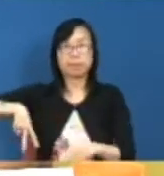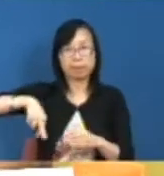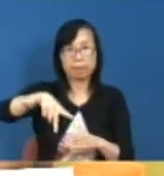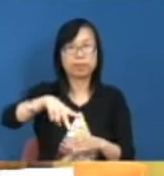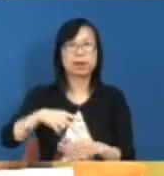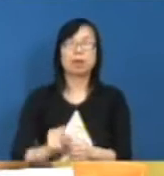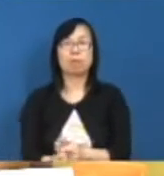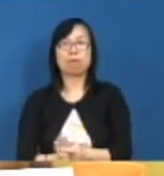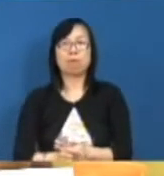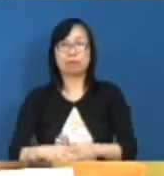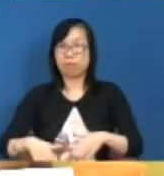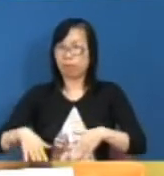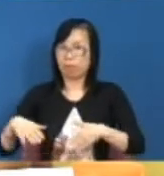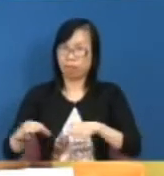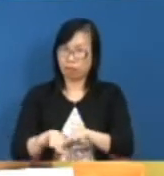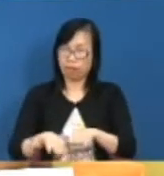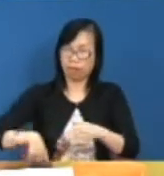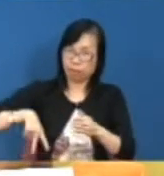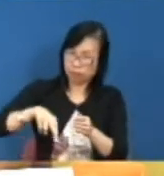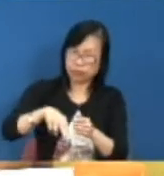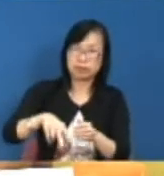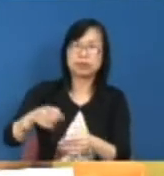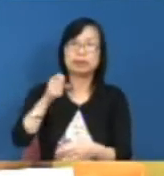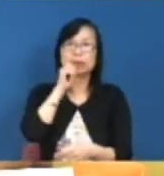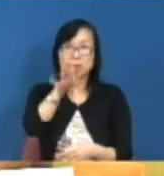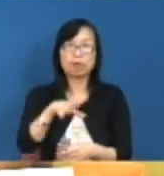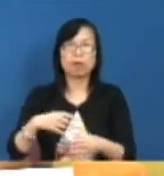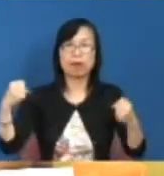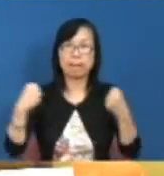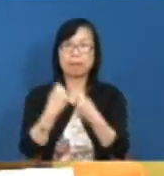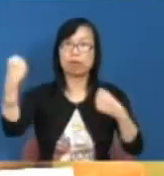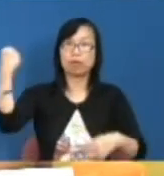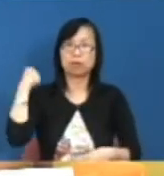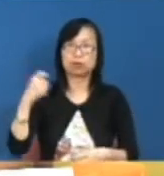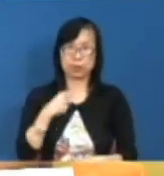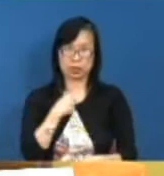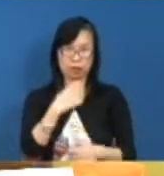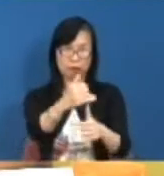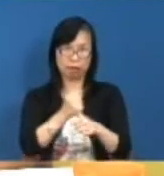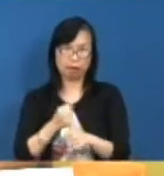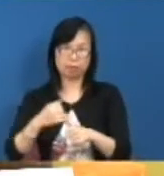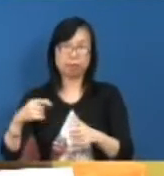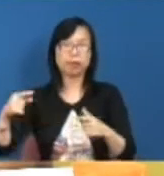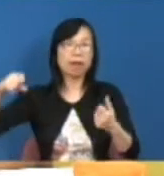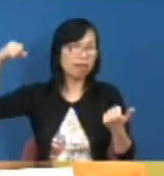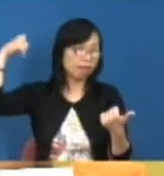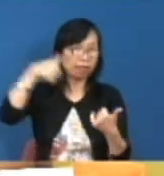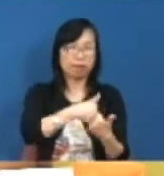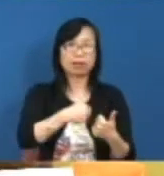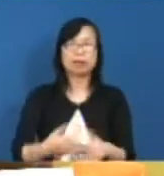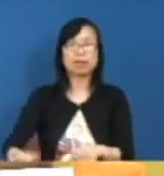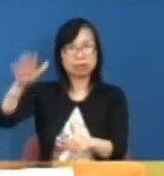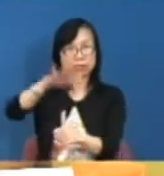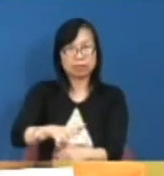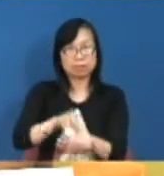前又係暴力啦，即係多數人都咁講啦。咁如果要拉人、要打人、要撳低啲人、要